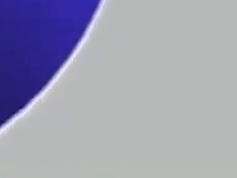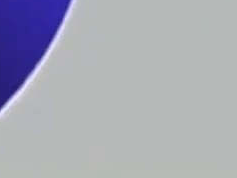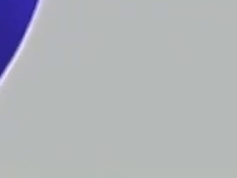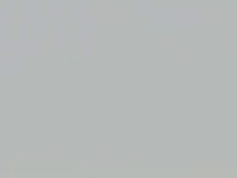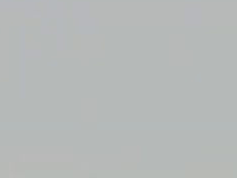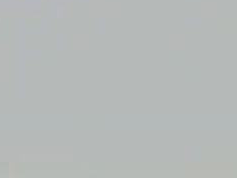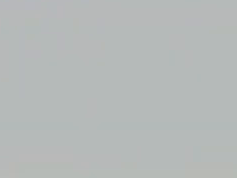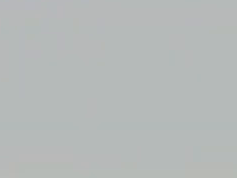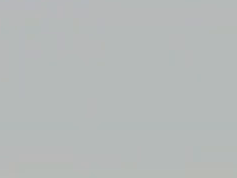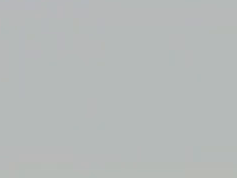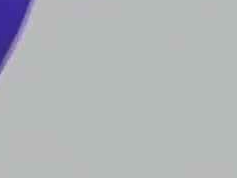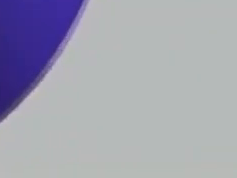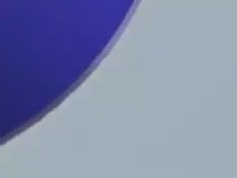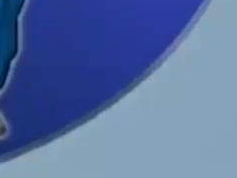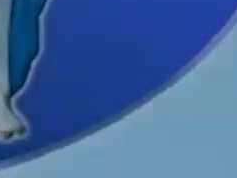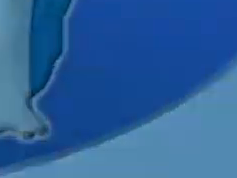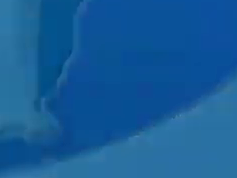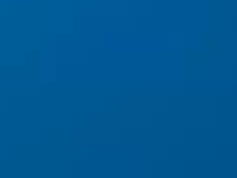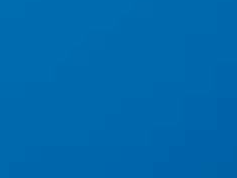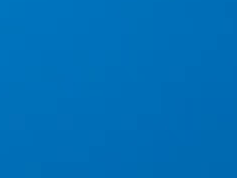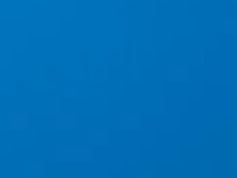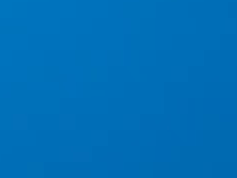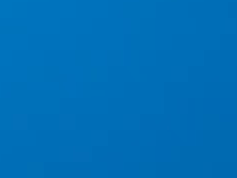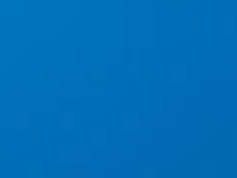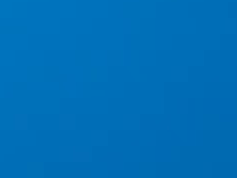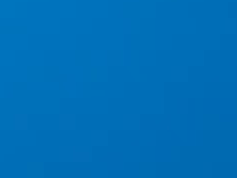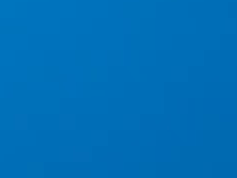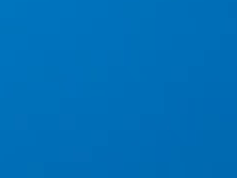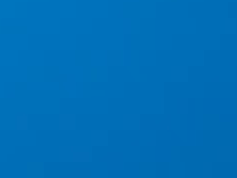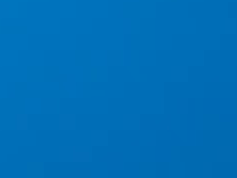Saint-Esprit, je viens de la louange,